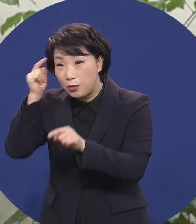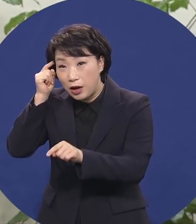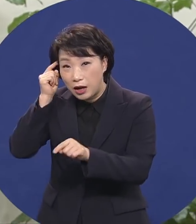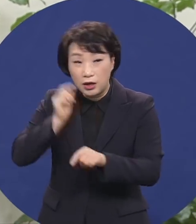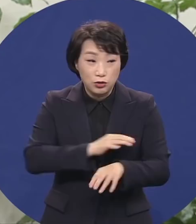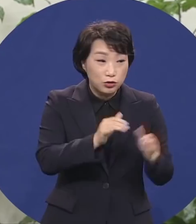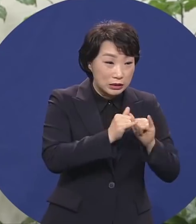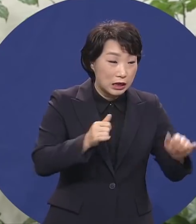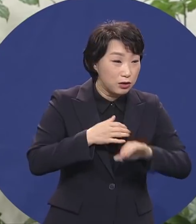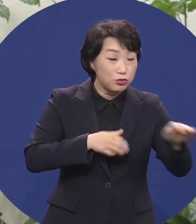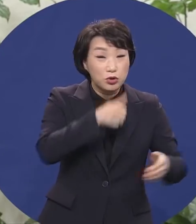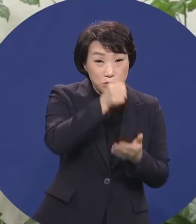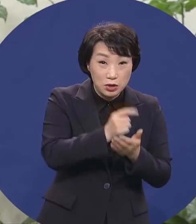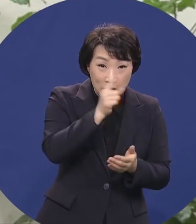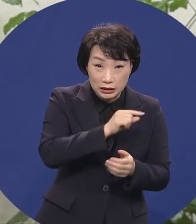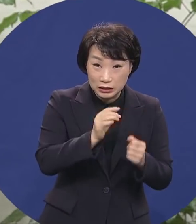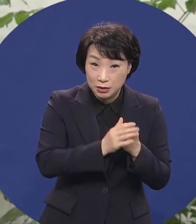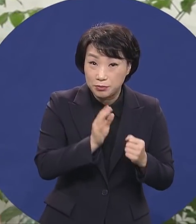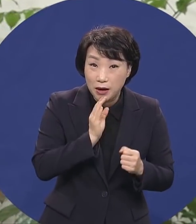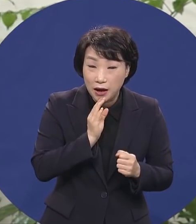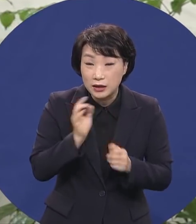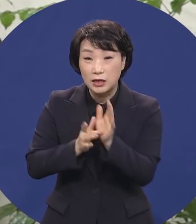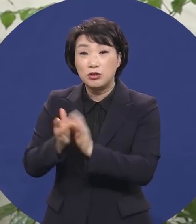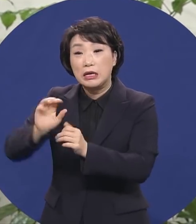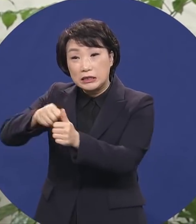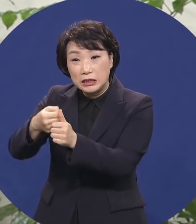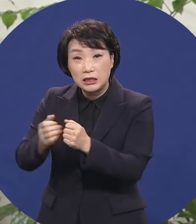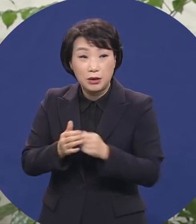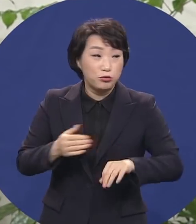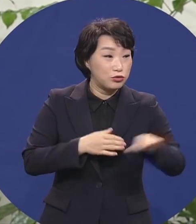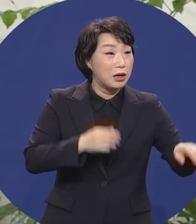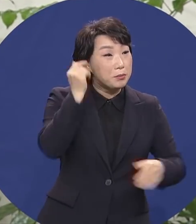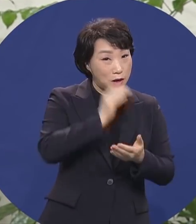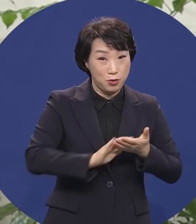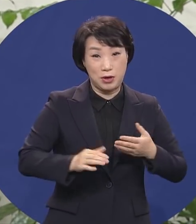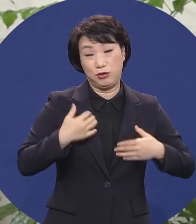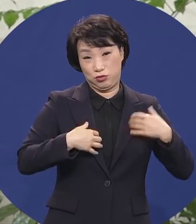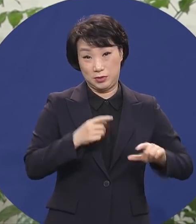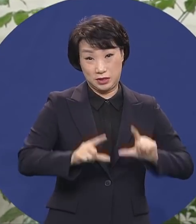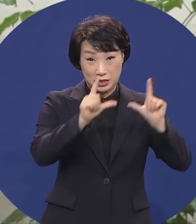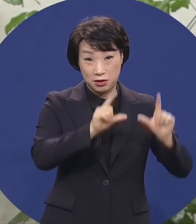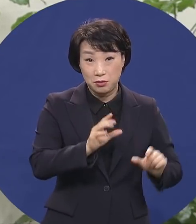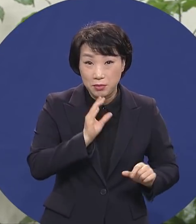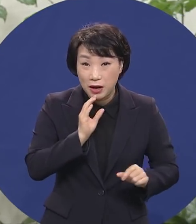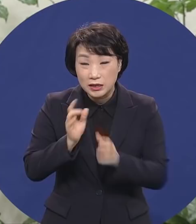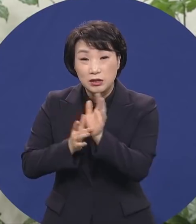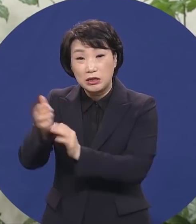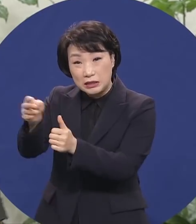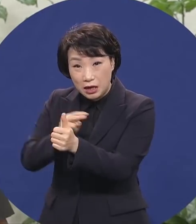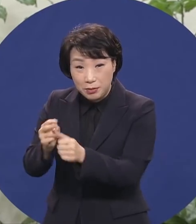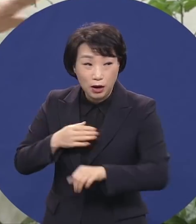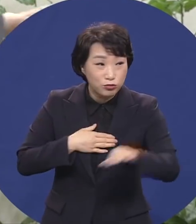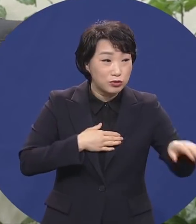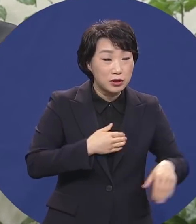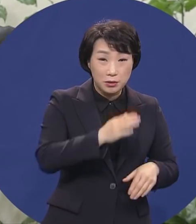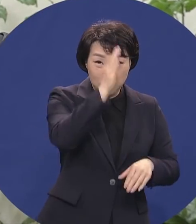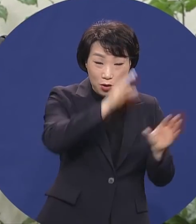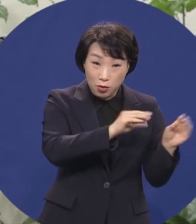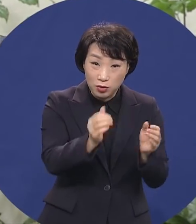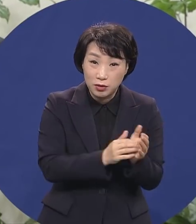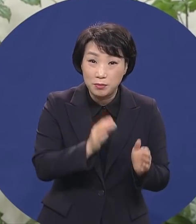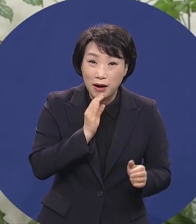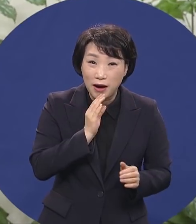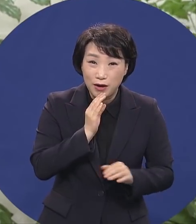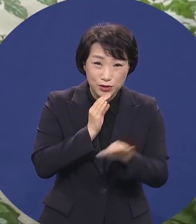그가 징계를 받음으로 우리가 평안을 누리고 그가 채찍에 맞음으로 나음을 입었도다. 우리는 다양 같아도